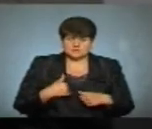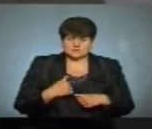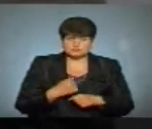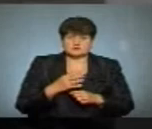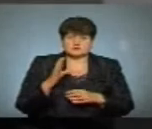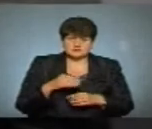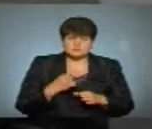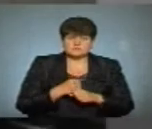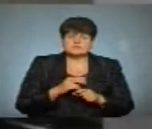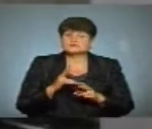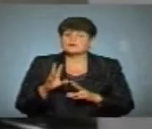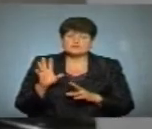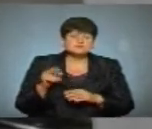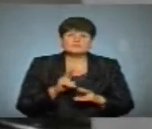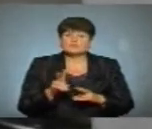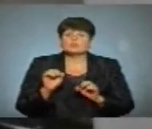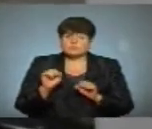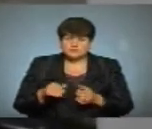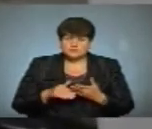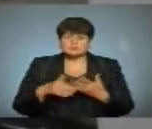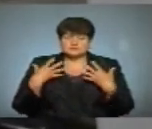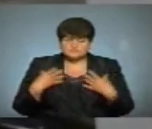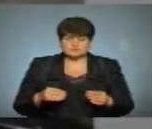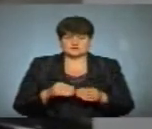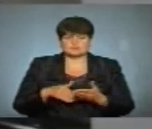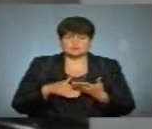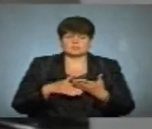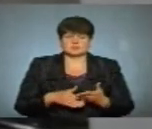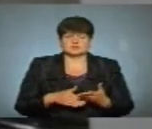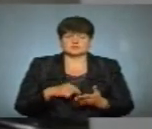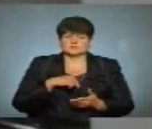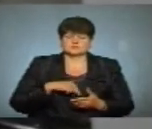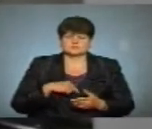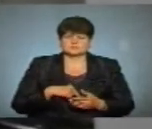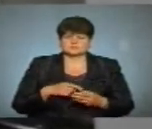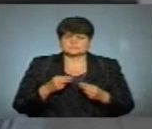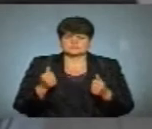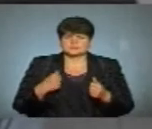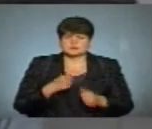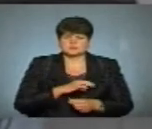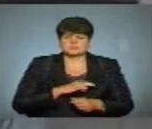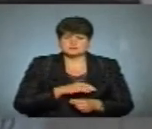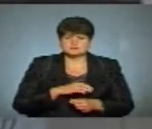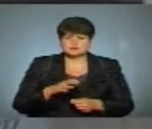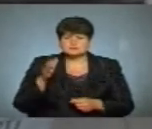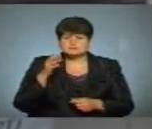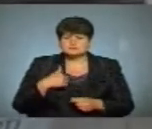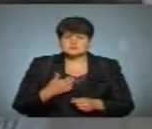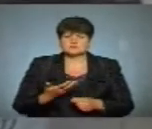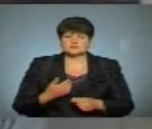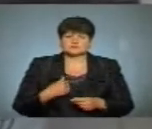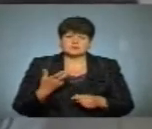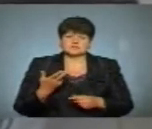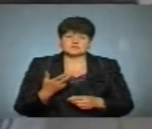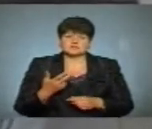Тобто всім, кому могла допомогти, я допомогла. Якесь таке внутрішнє вигорання, і я юрист з освітою. Так як в мене все-таки